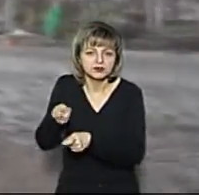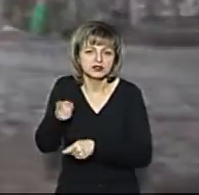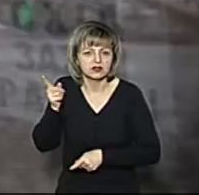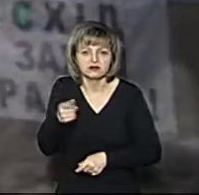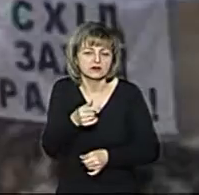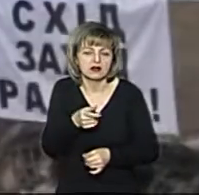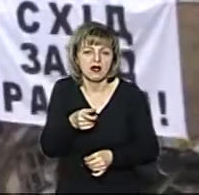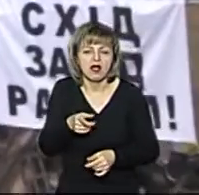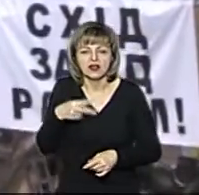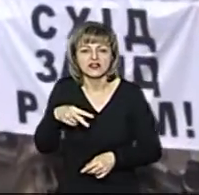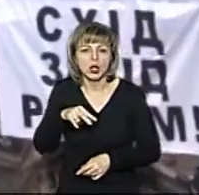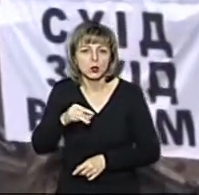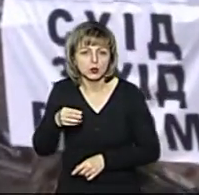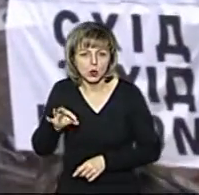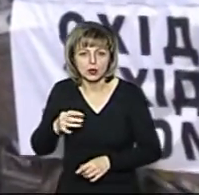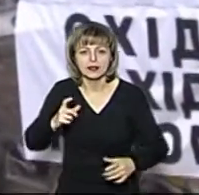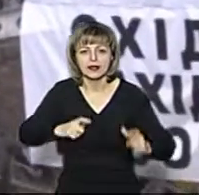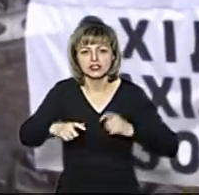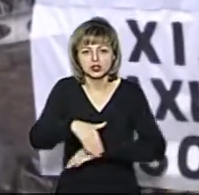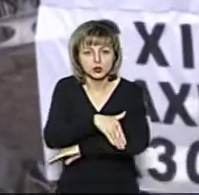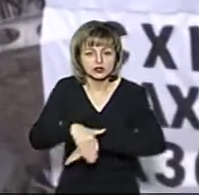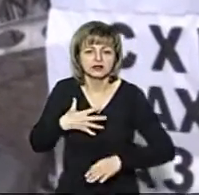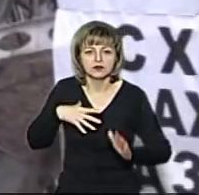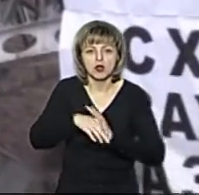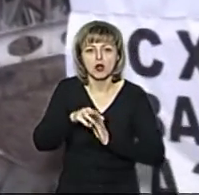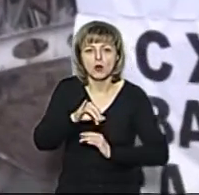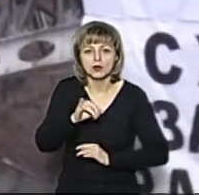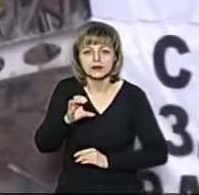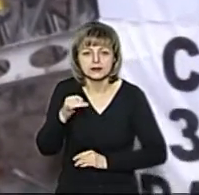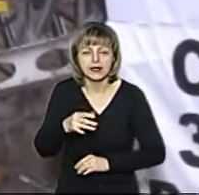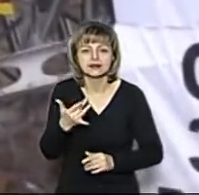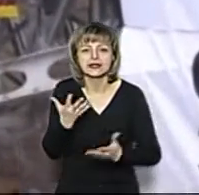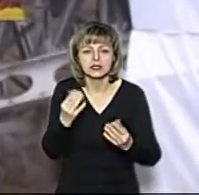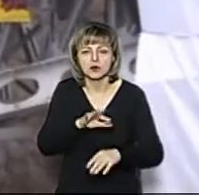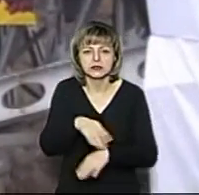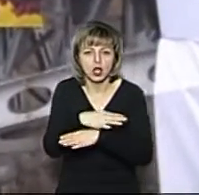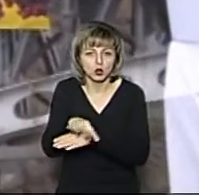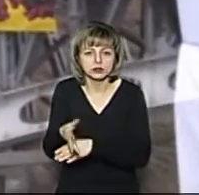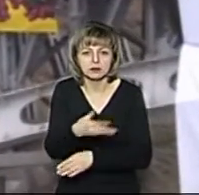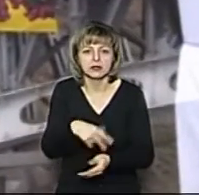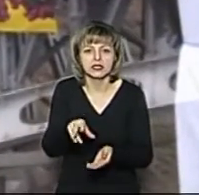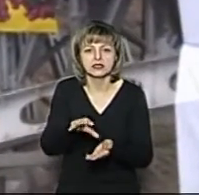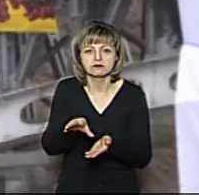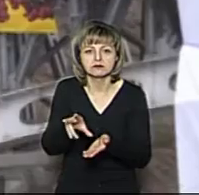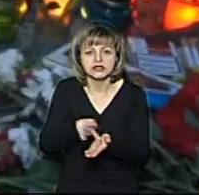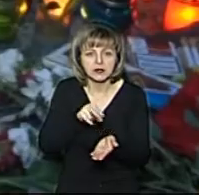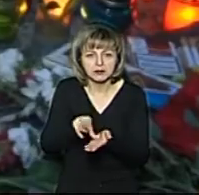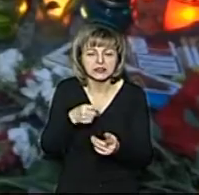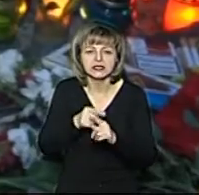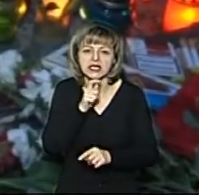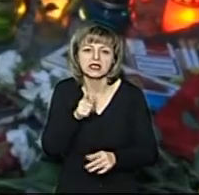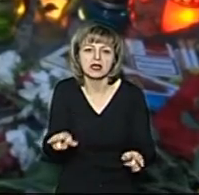сидіти. 20 лютого на Інститутській поліг і Василь Мойсей. За кілька днів після розстрілу ми записали у Києві це інтерв'ю